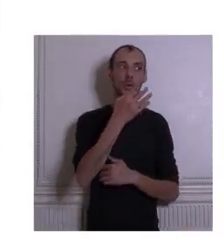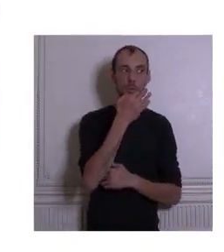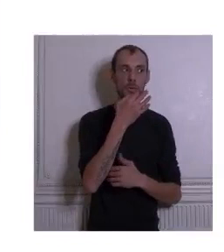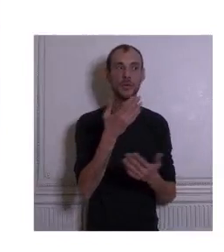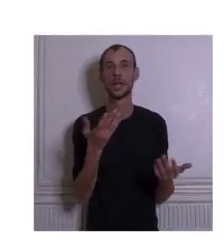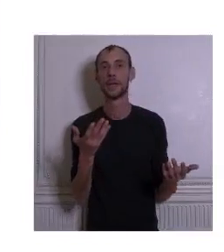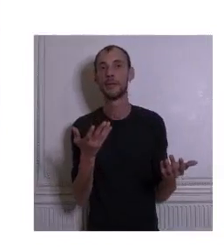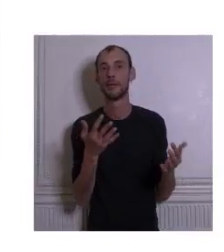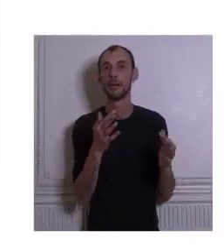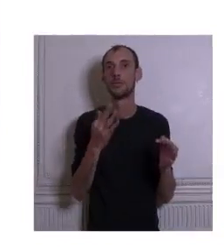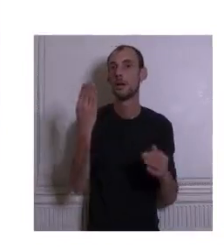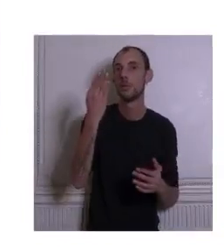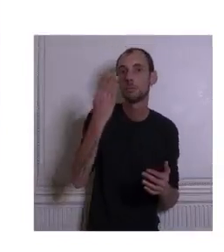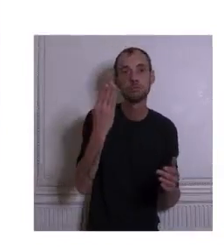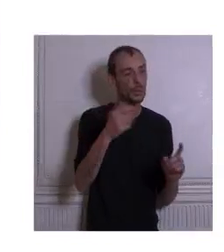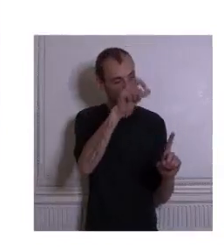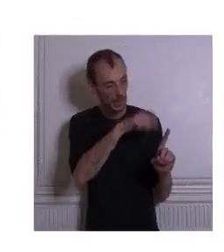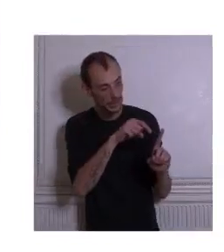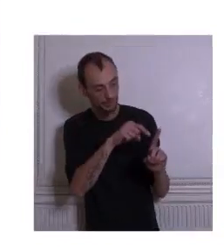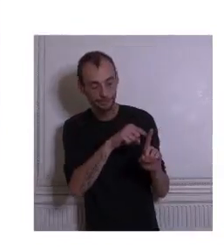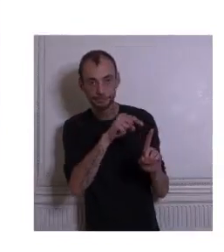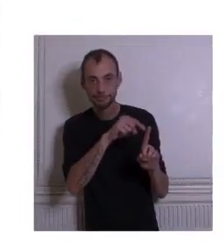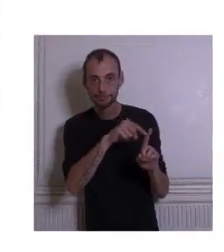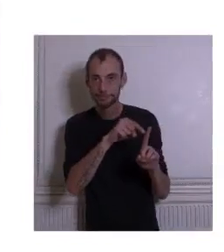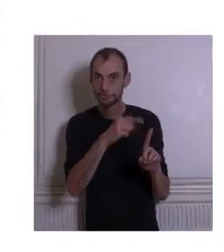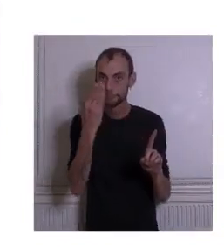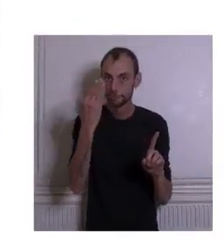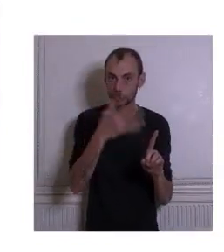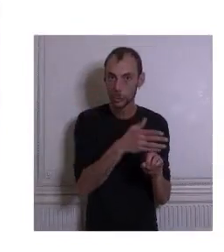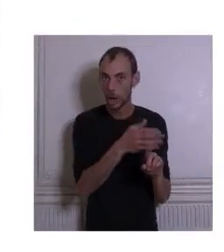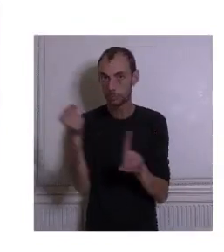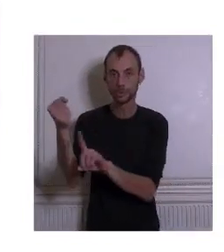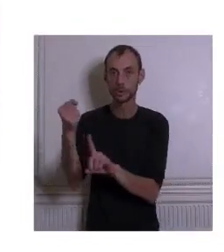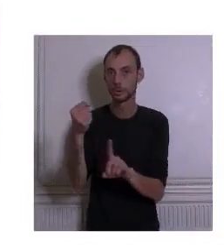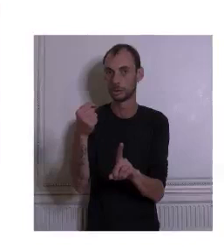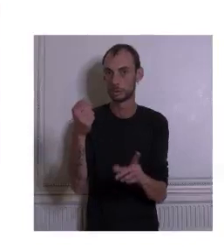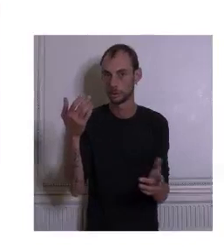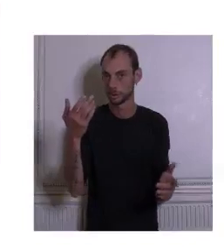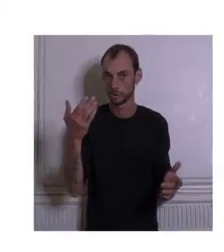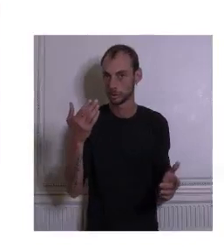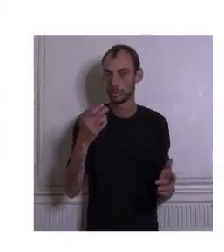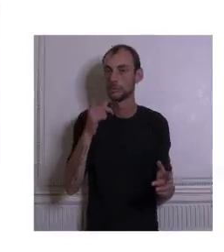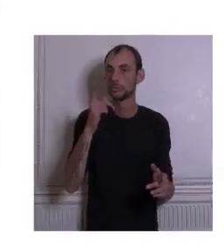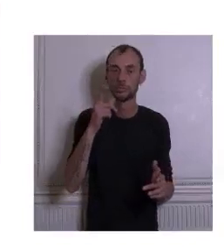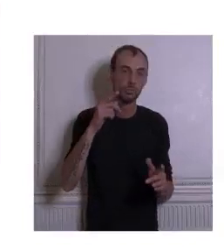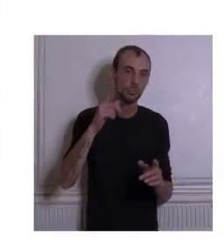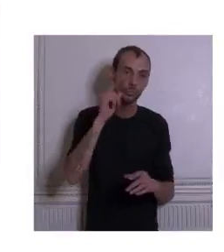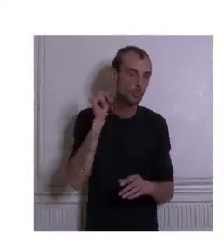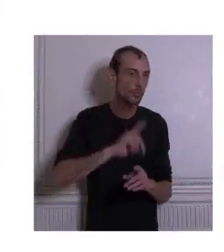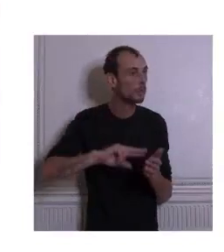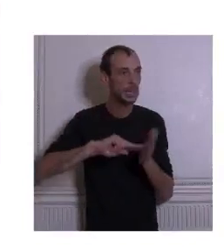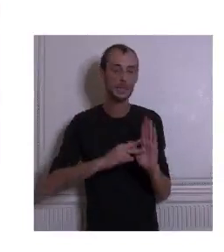Délibération numéro 20, reconduction du poste d'assistante de conservation du patrimoine à la médiathèque. Madame